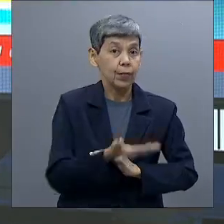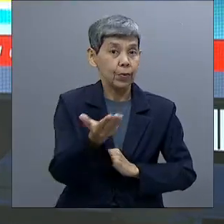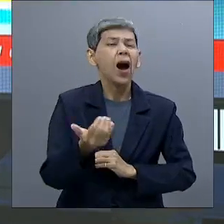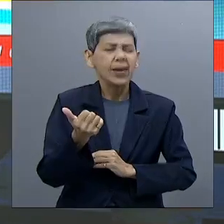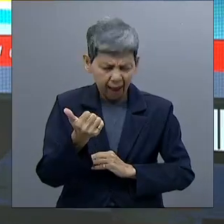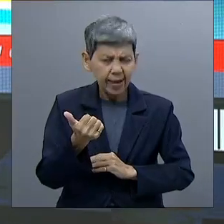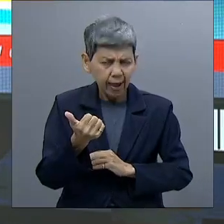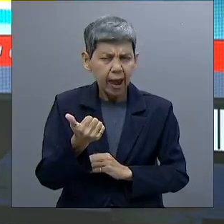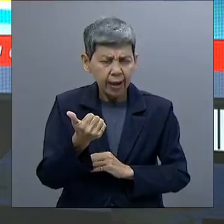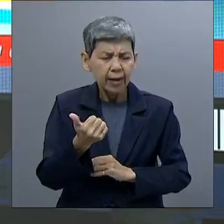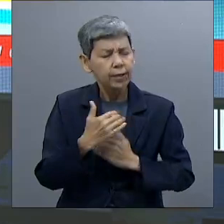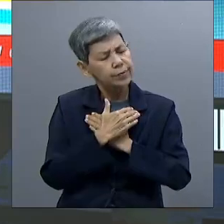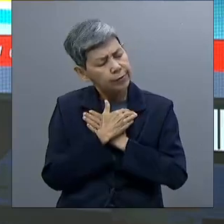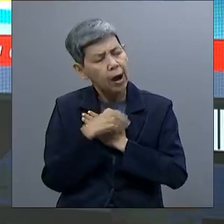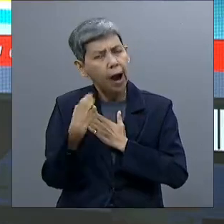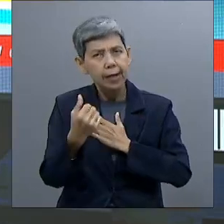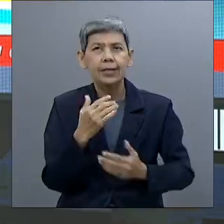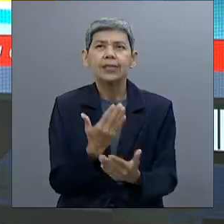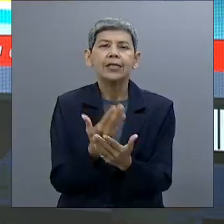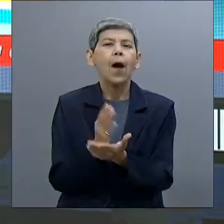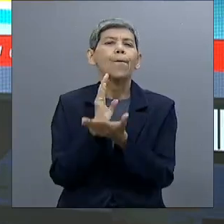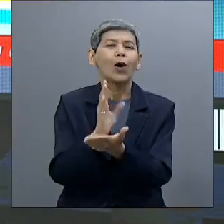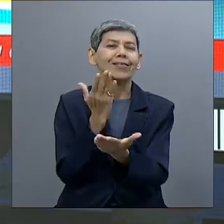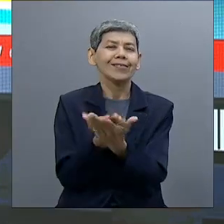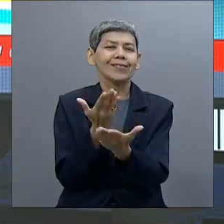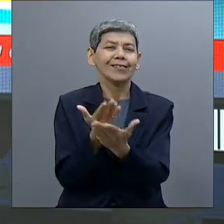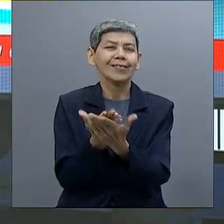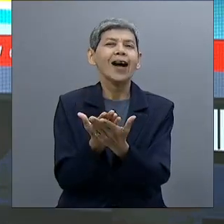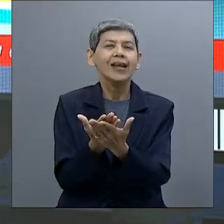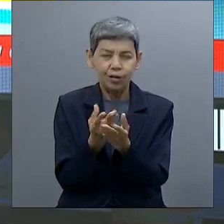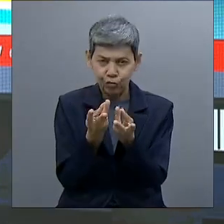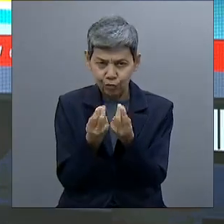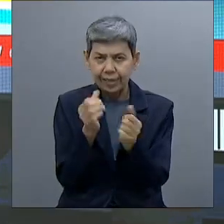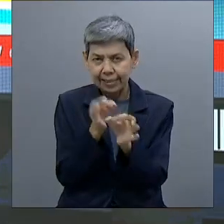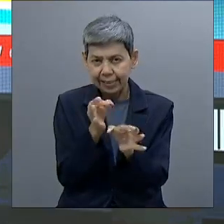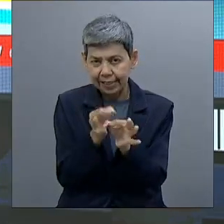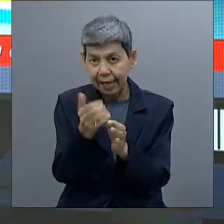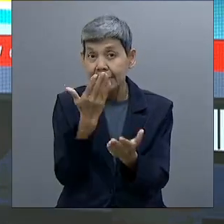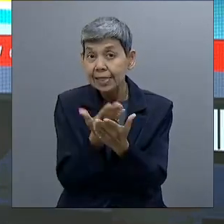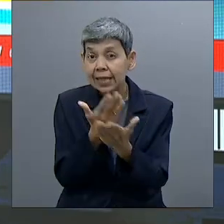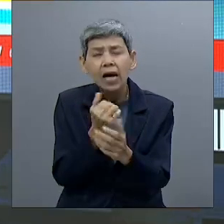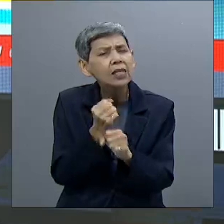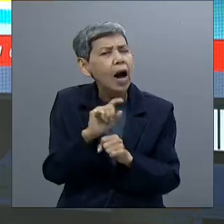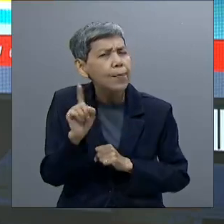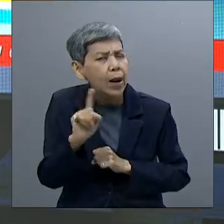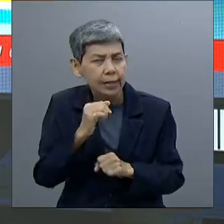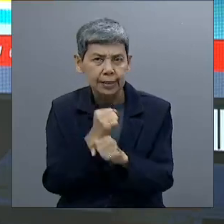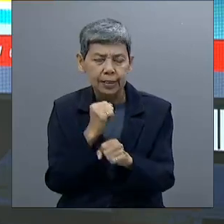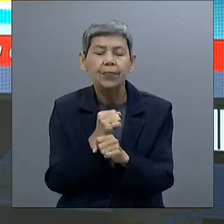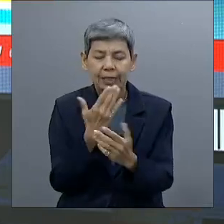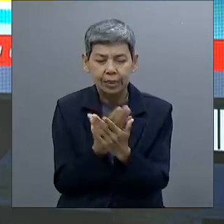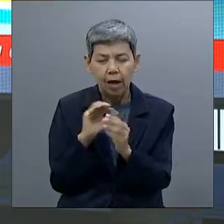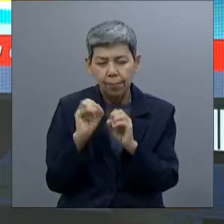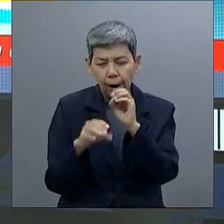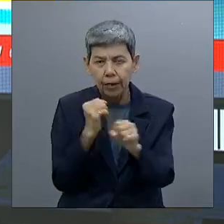งสามารถมอบไปอุ่นได้ต่อคือบริจาคเงินค่ะผ่านทางเลขบัญชีตรงนี้เงินตรงนี้เอาไปทำอะไรบ้างทั้งหมดนั้นจะ